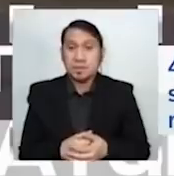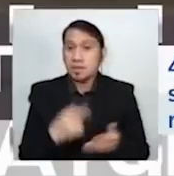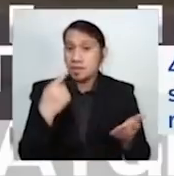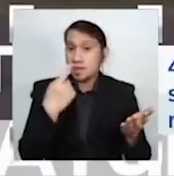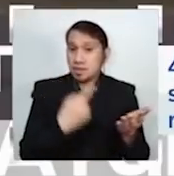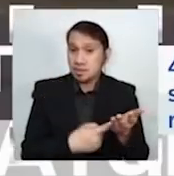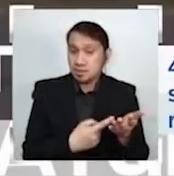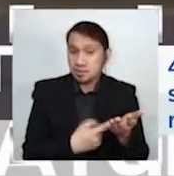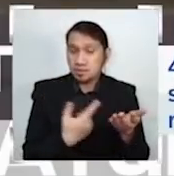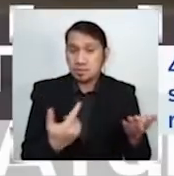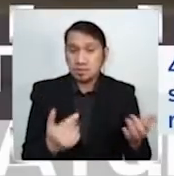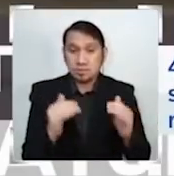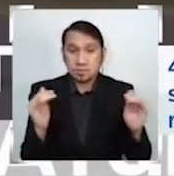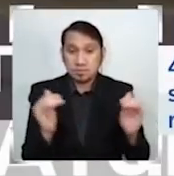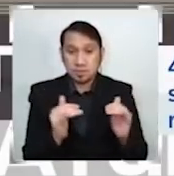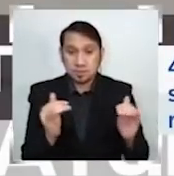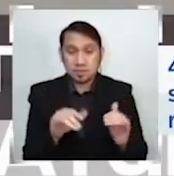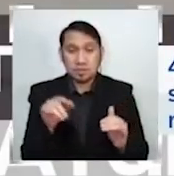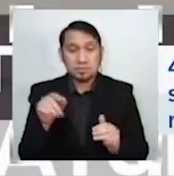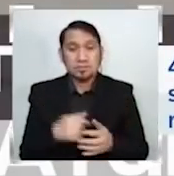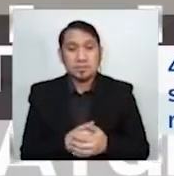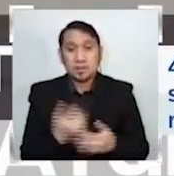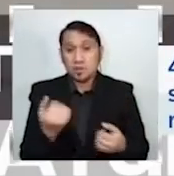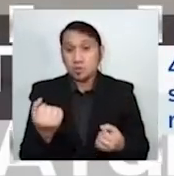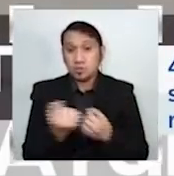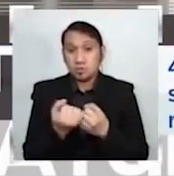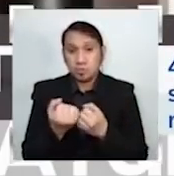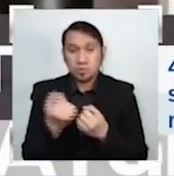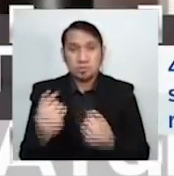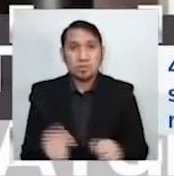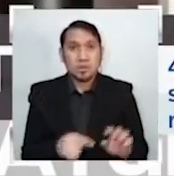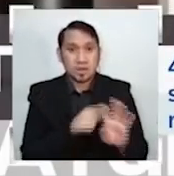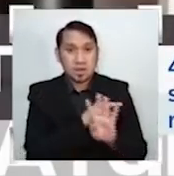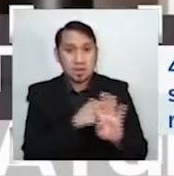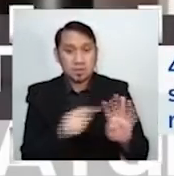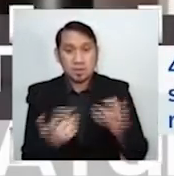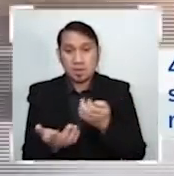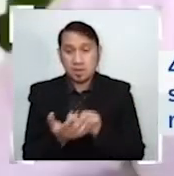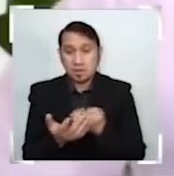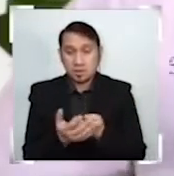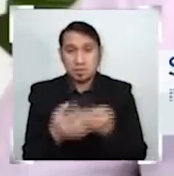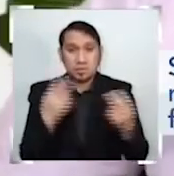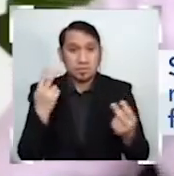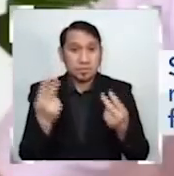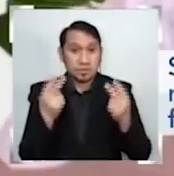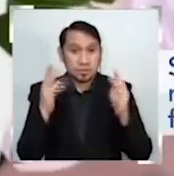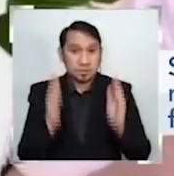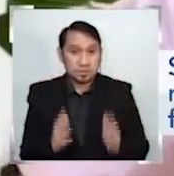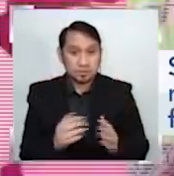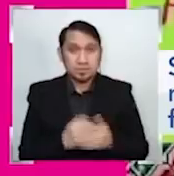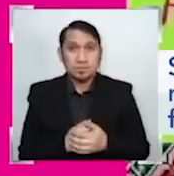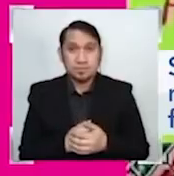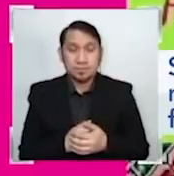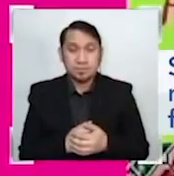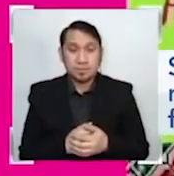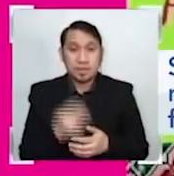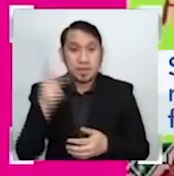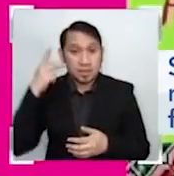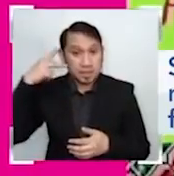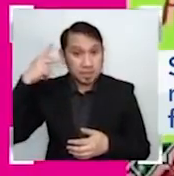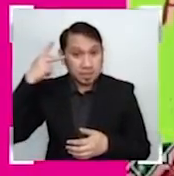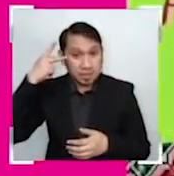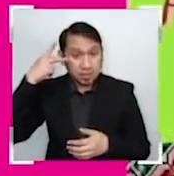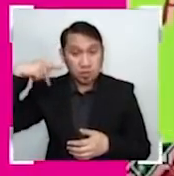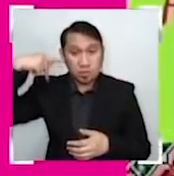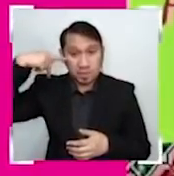bayan, nagpahayag ng suporta kay Robredo ang apat ekonomistang panauhin doon. Si Senator Kiko Pangilinan naman, nais